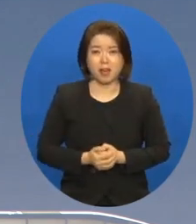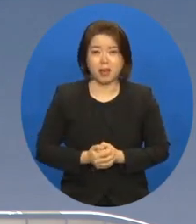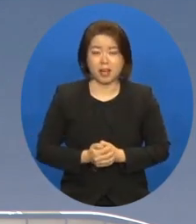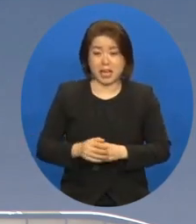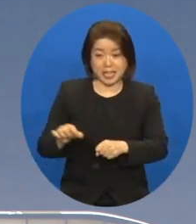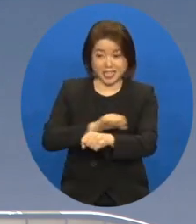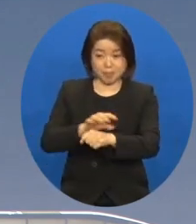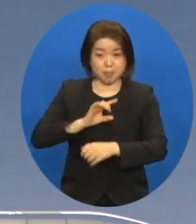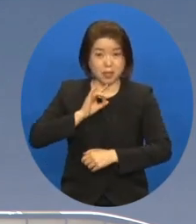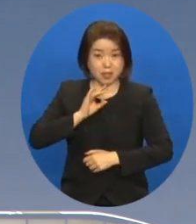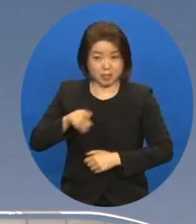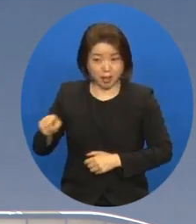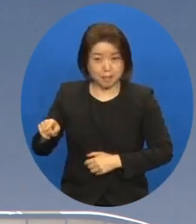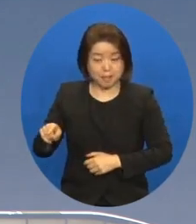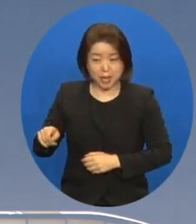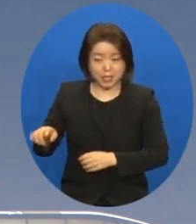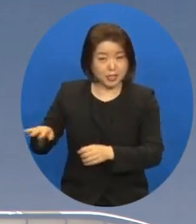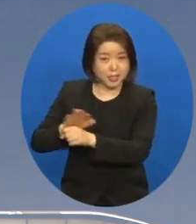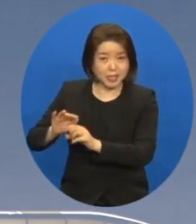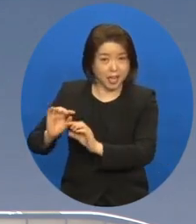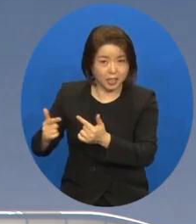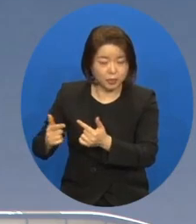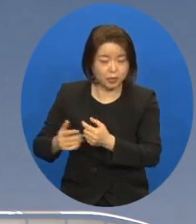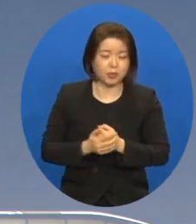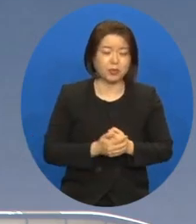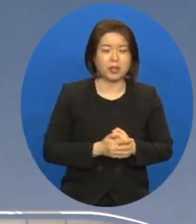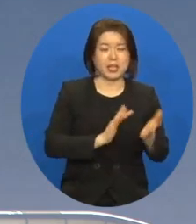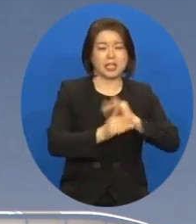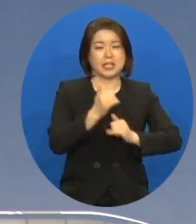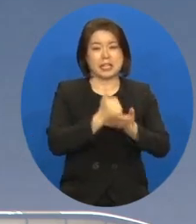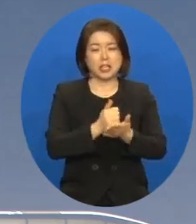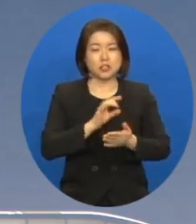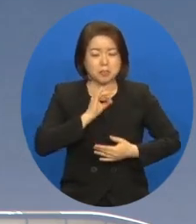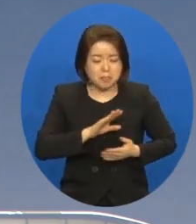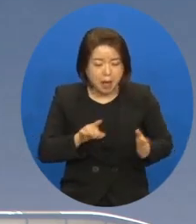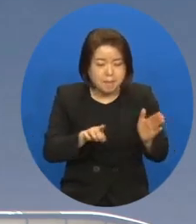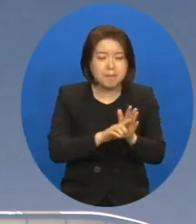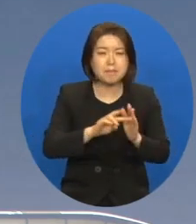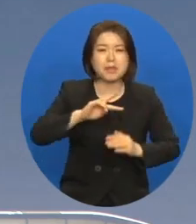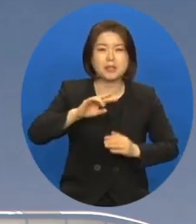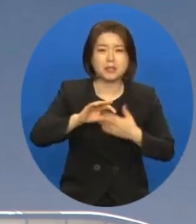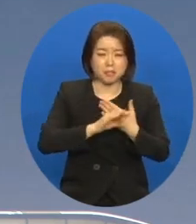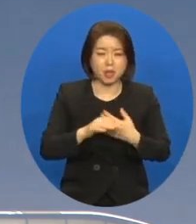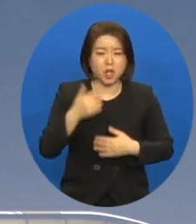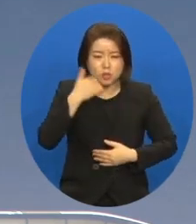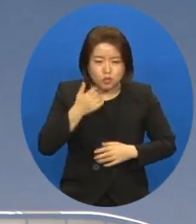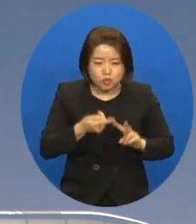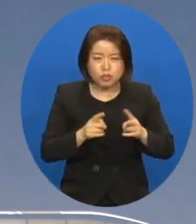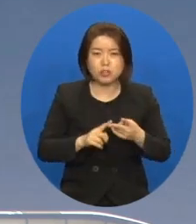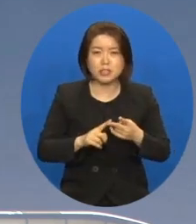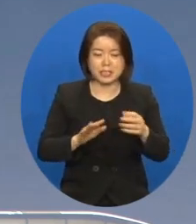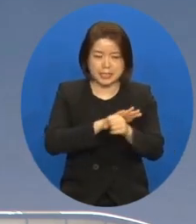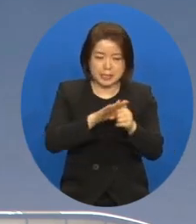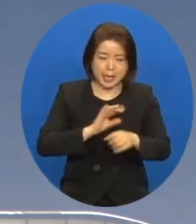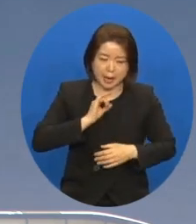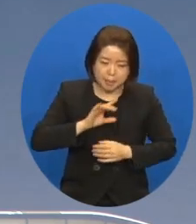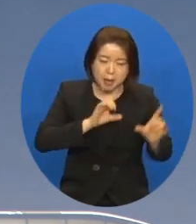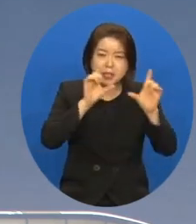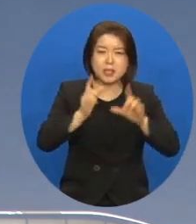특별한 사람만 그렇게 사는 게 아니고 예수만 믿으면 누구나 다 사랑만 하며 살 수 있다는